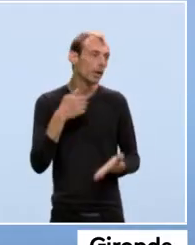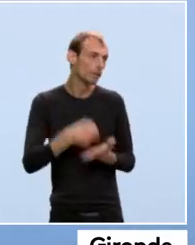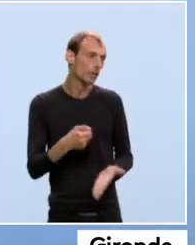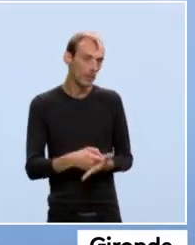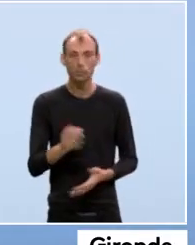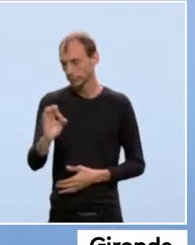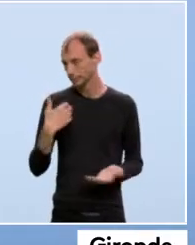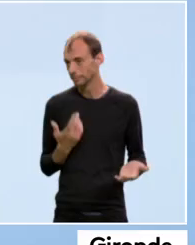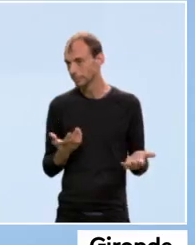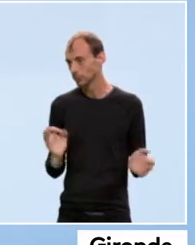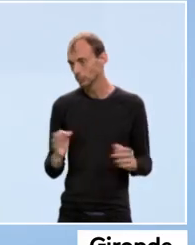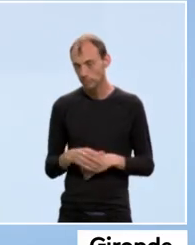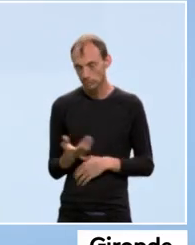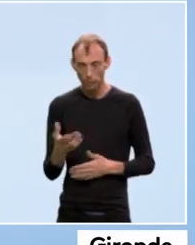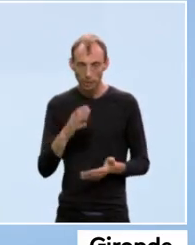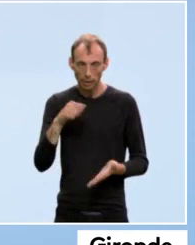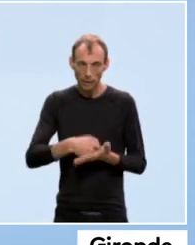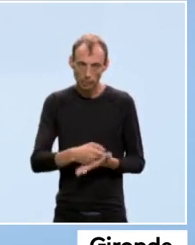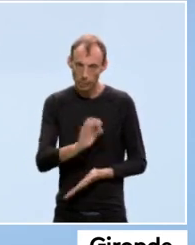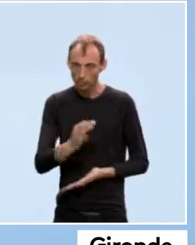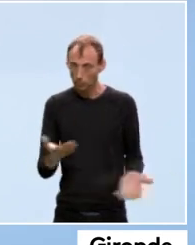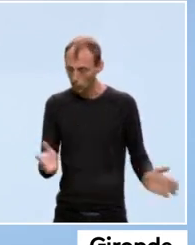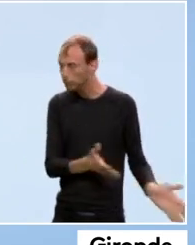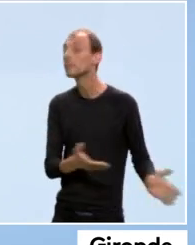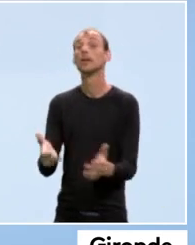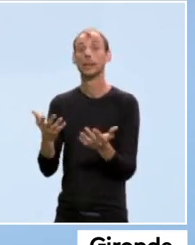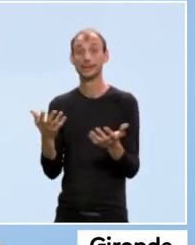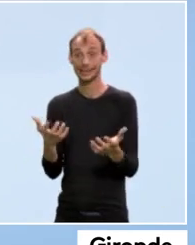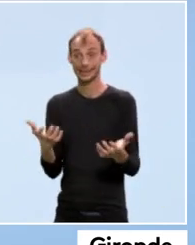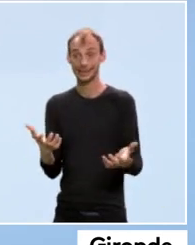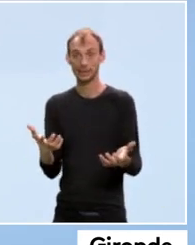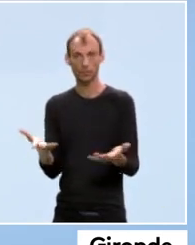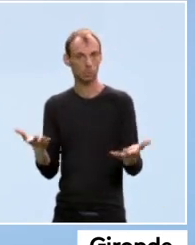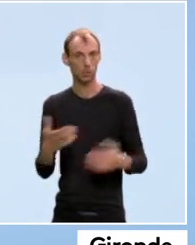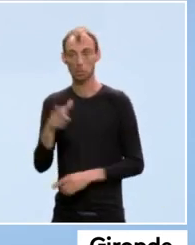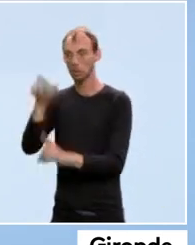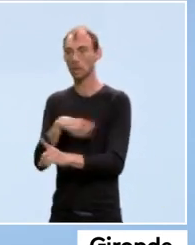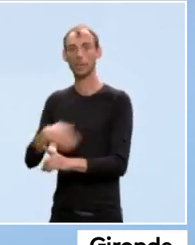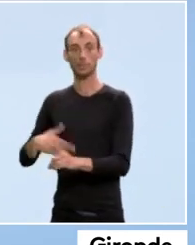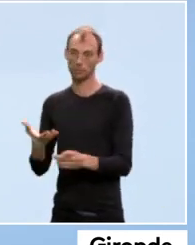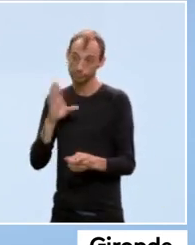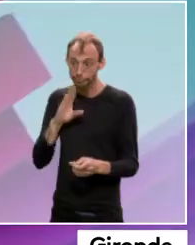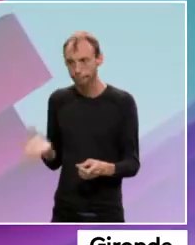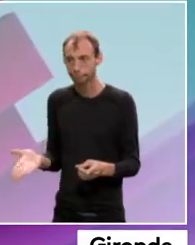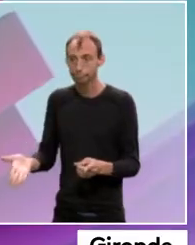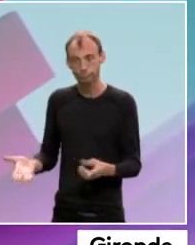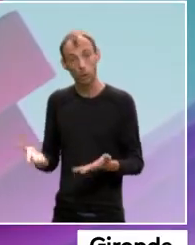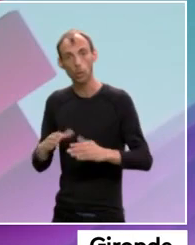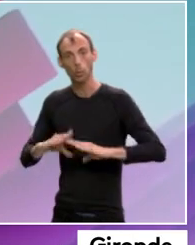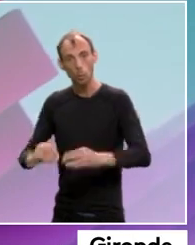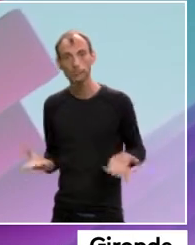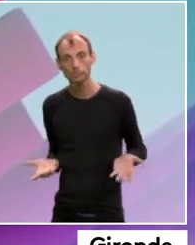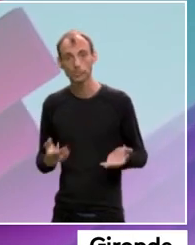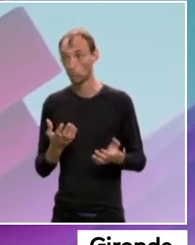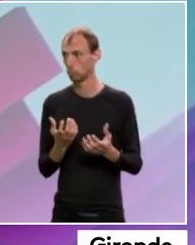fin 2024 et donc je moi je j'attends à ce que le maire la mette en place par exemple cette loi elle est prête depuis